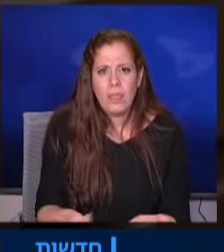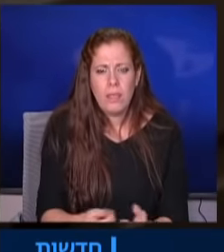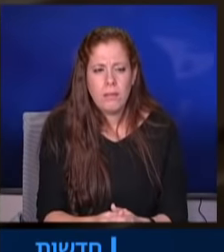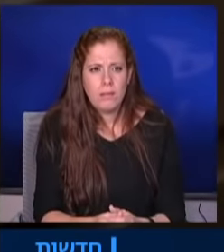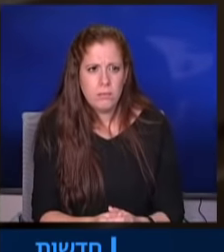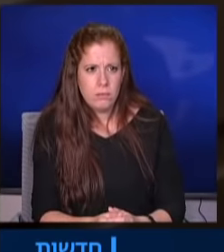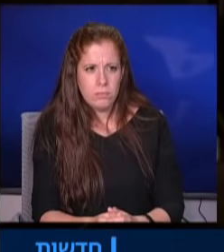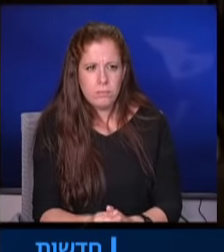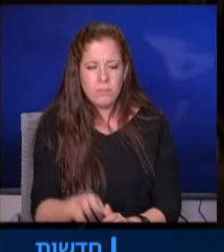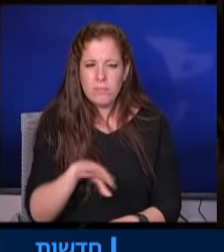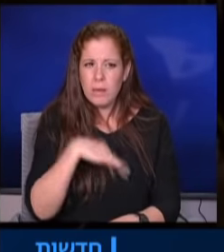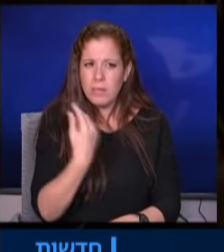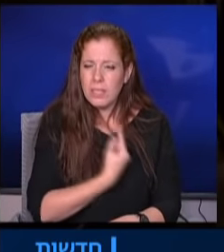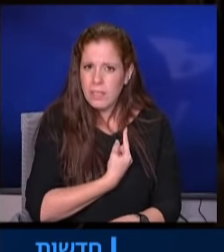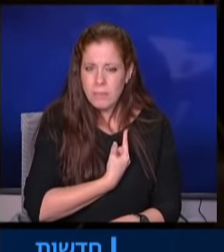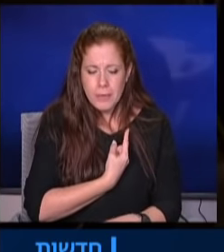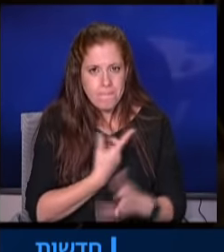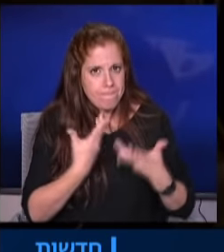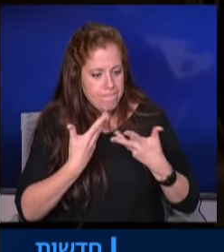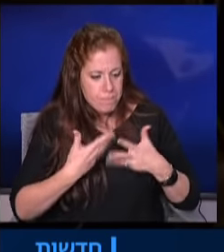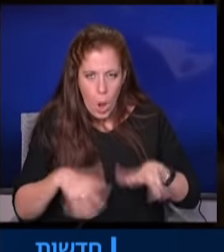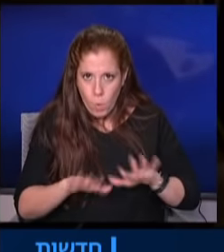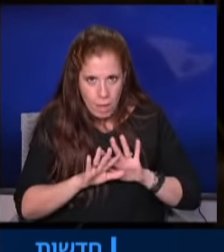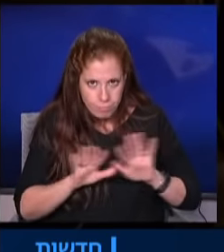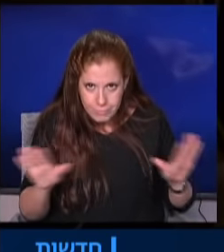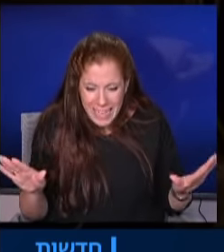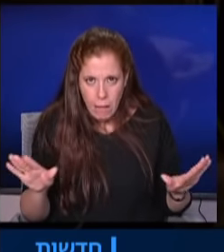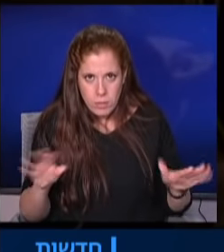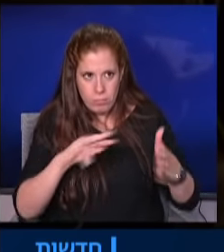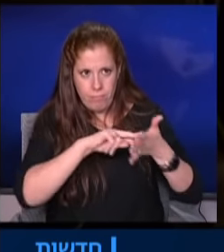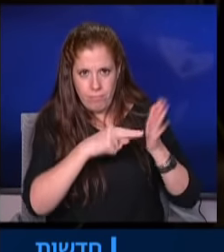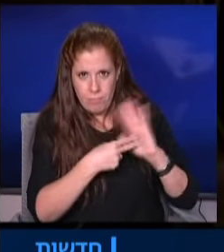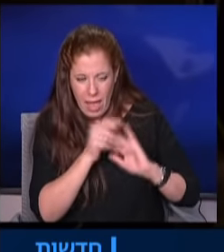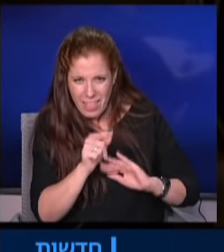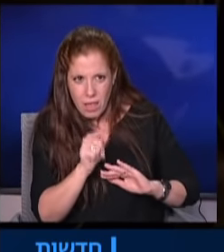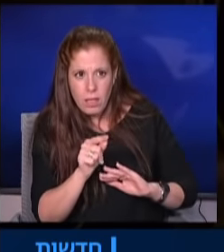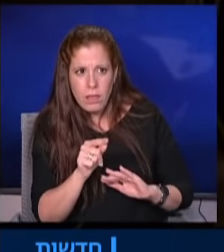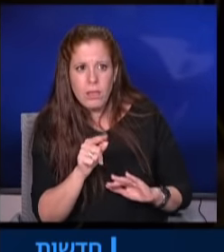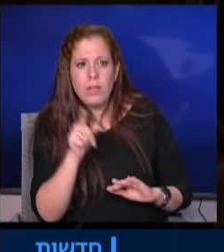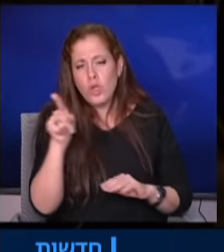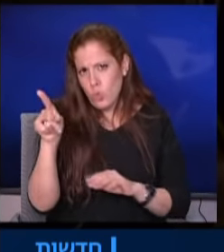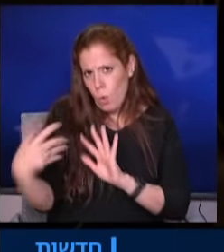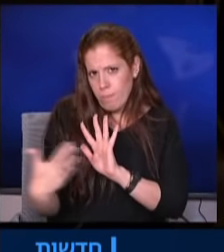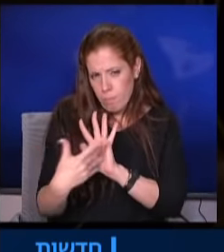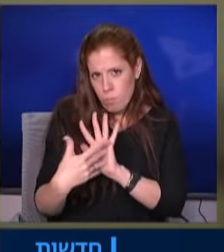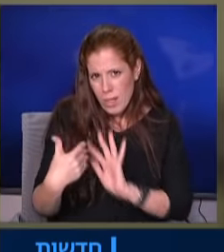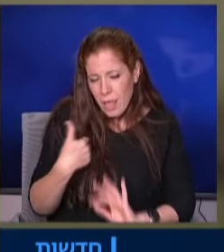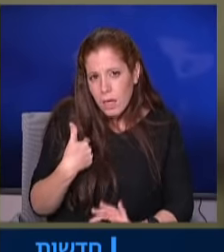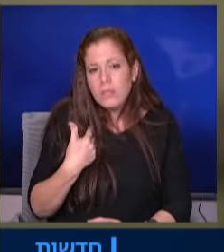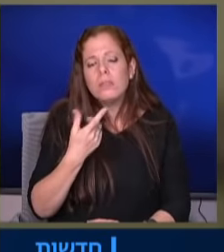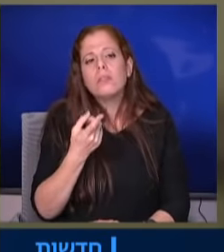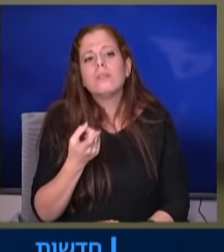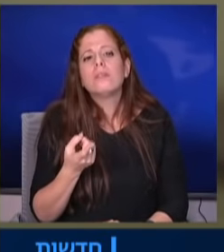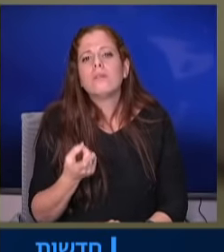מצאתי את עצמי פשוט... ארומה לחלוטין בחדר שם, שהוא עושה לי את הבדיקה.